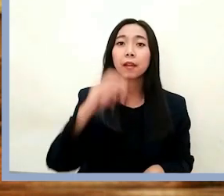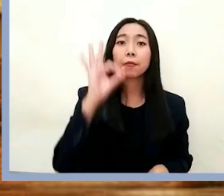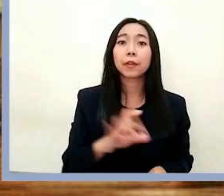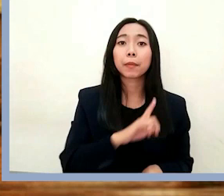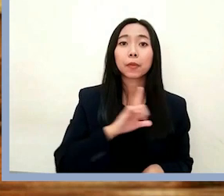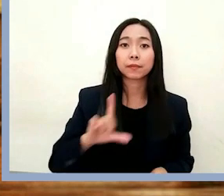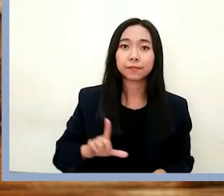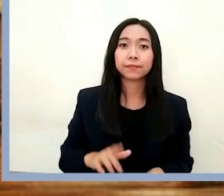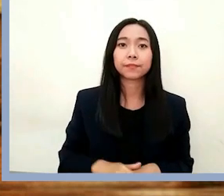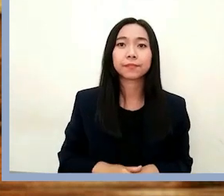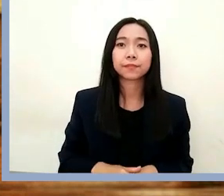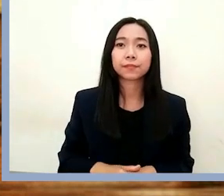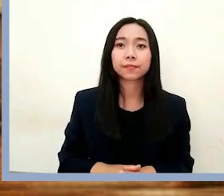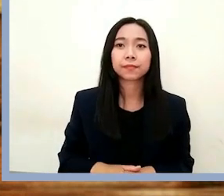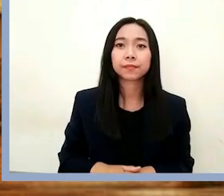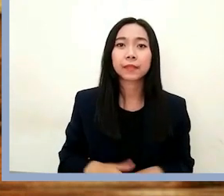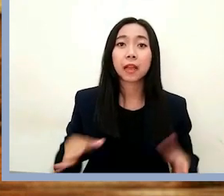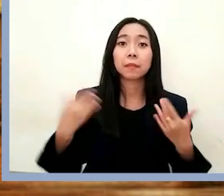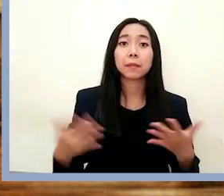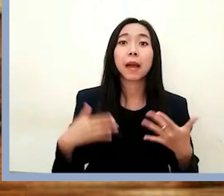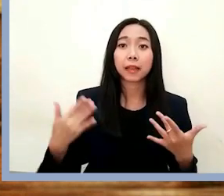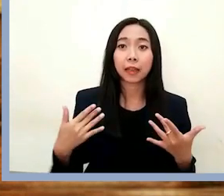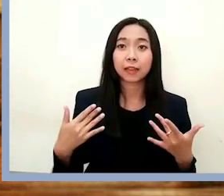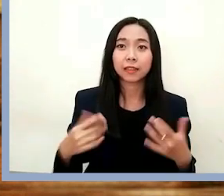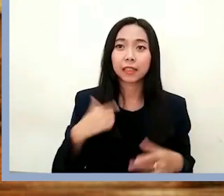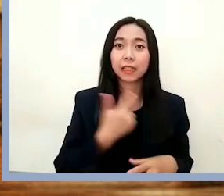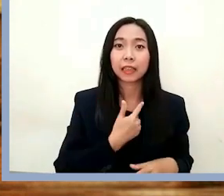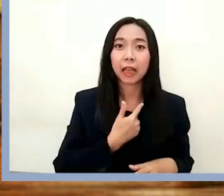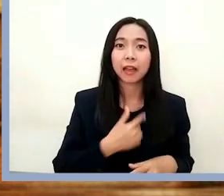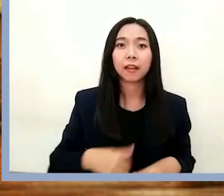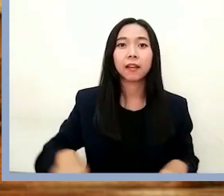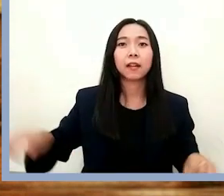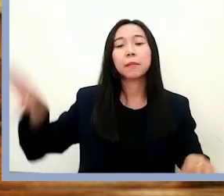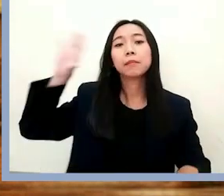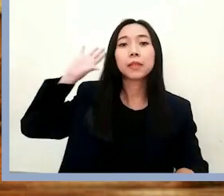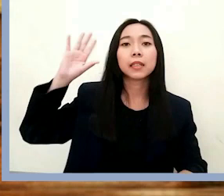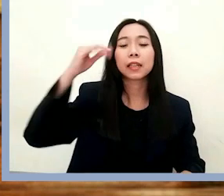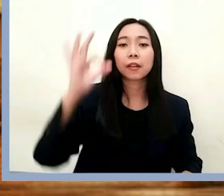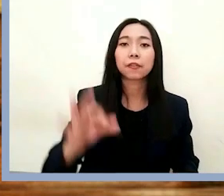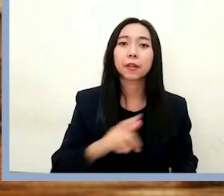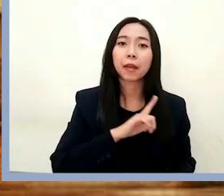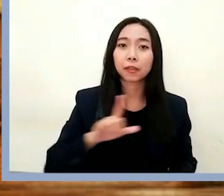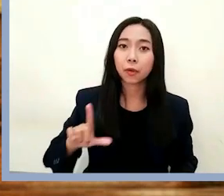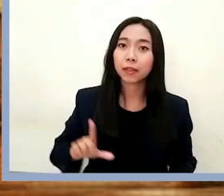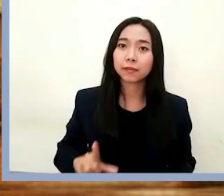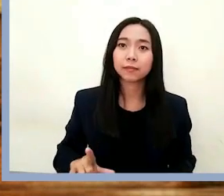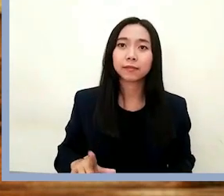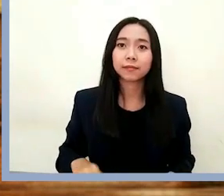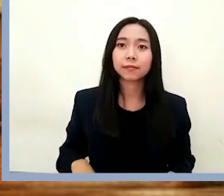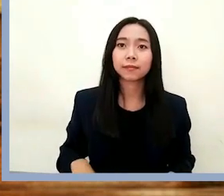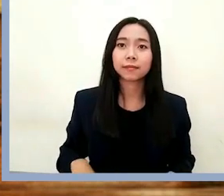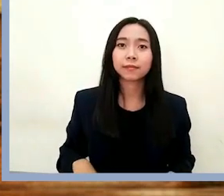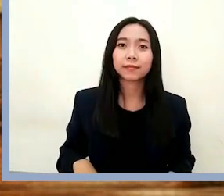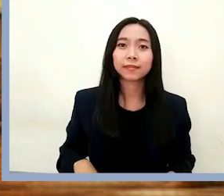Tuhan yang berbahagia adalah kita yang boleh mendengarkan firman Tuhan tetapi yang lebih